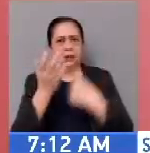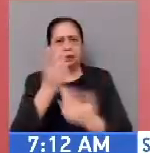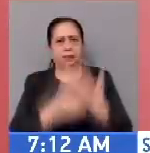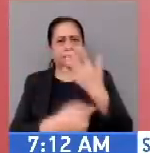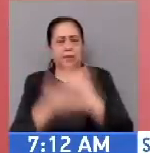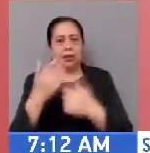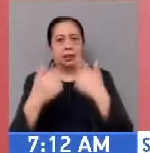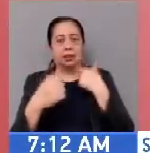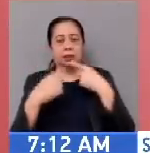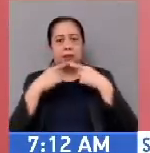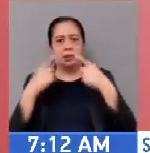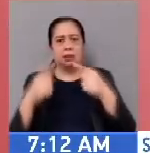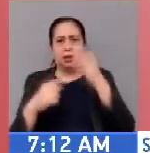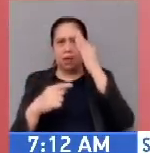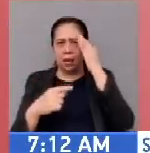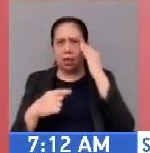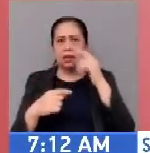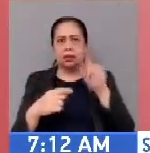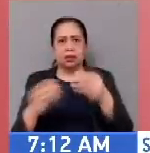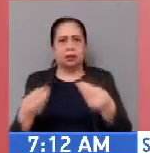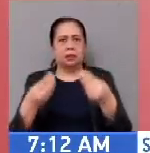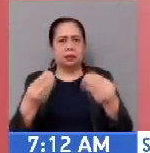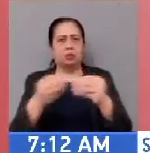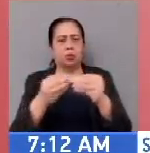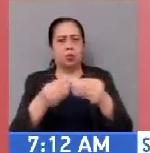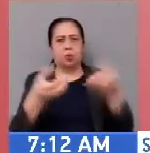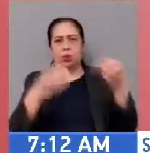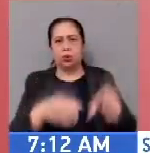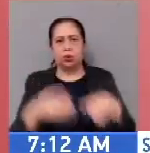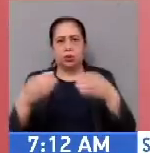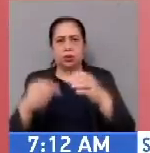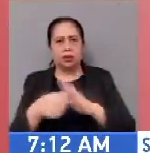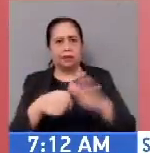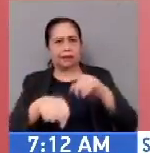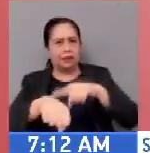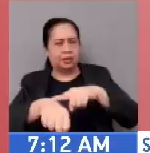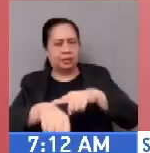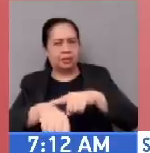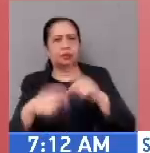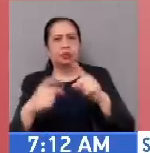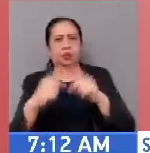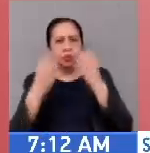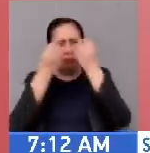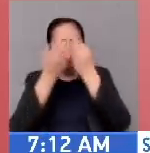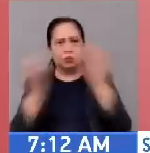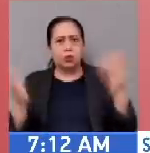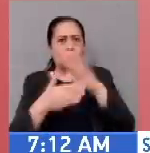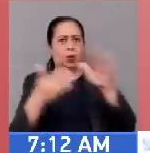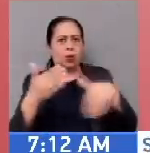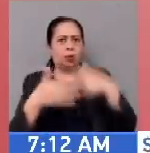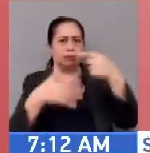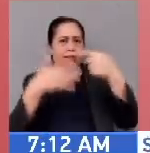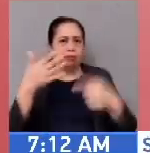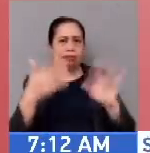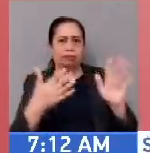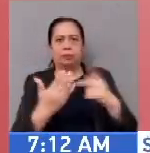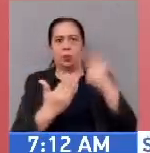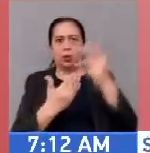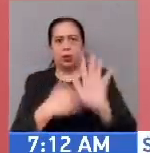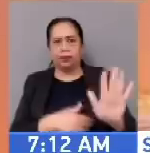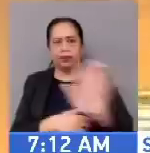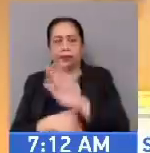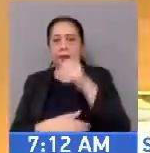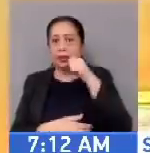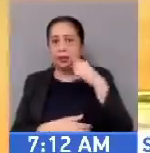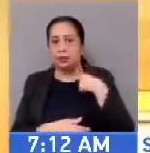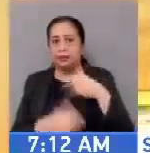hiling niya na mabigyan pa ang mga kandidato ng sapat na oras para ilahad ang kanilang mga plataforma. Kagabi, pinangunahan ni